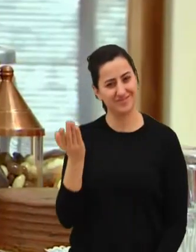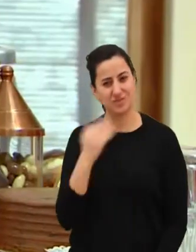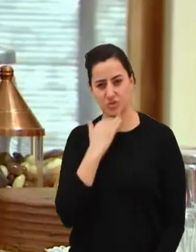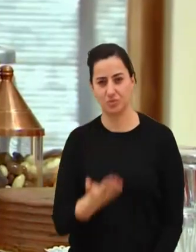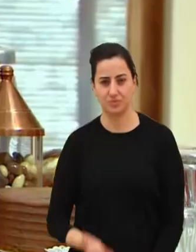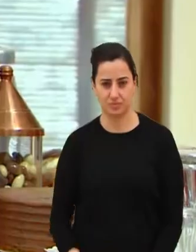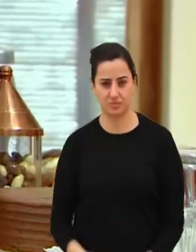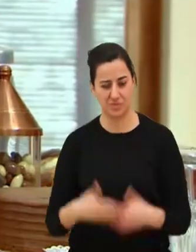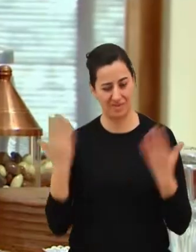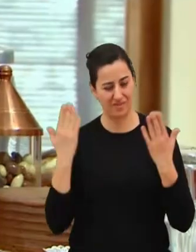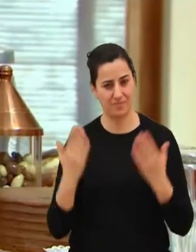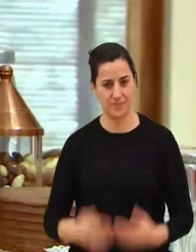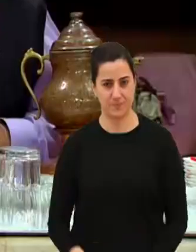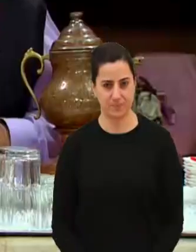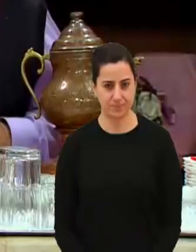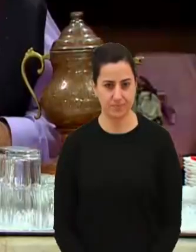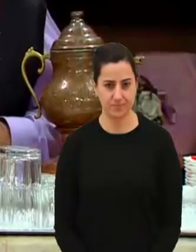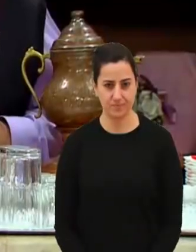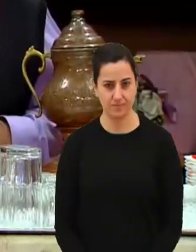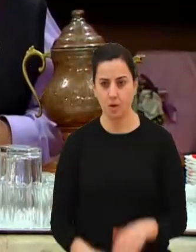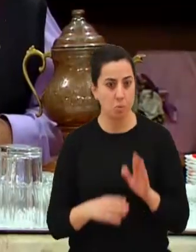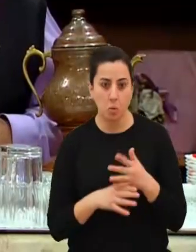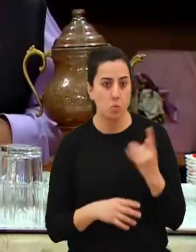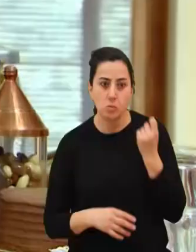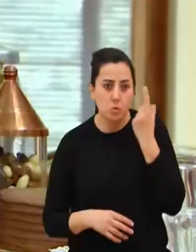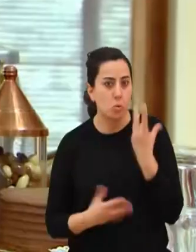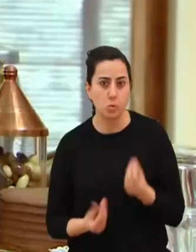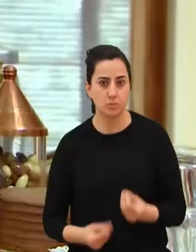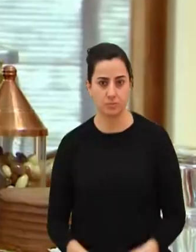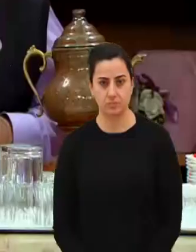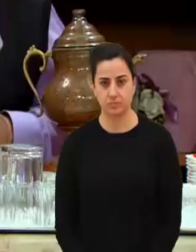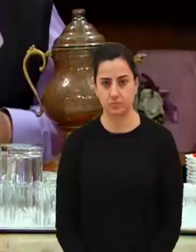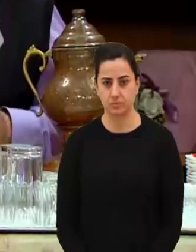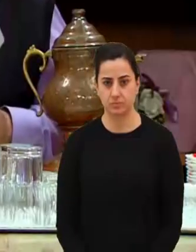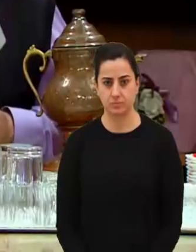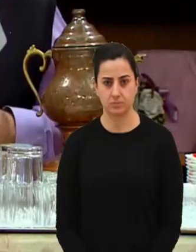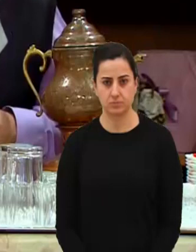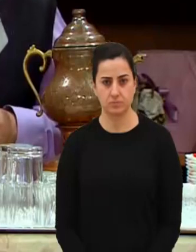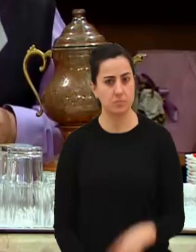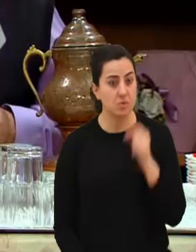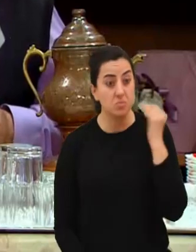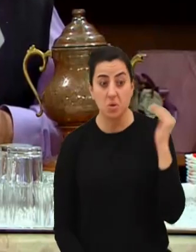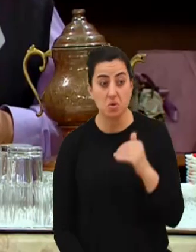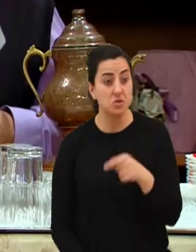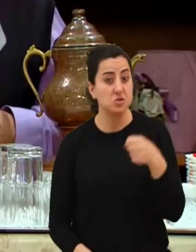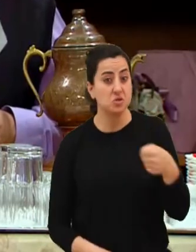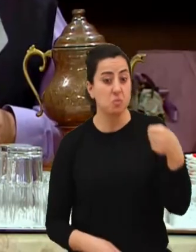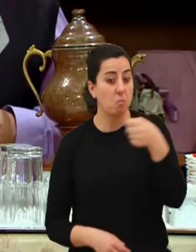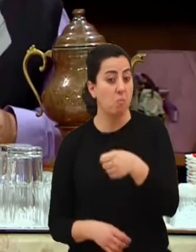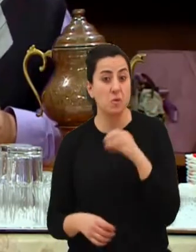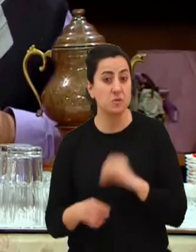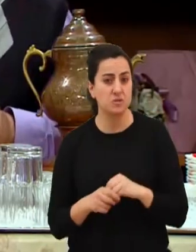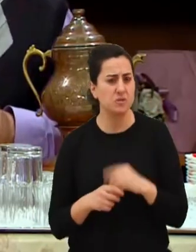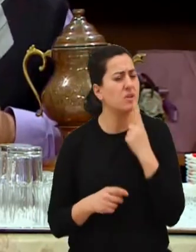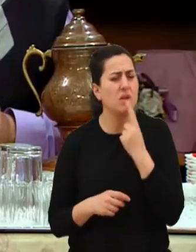Basri. Ya hadi oradan öyle şey olur mu ya? Neden olmasın? Neden olmasın? Bu adam geldi gene. O elindeki çantayla içeri. Ne